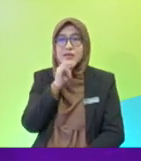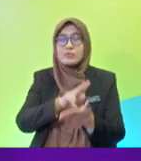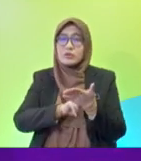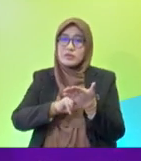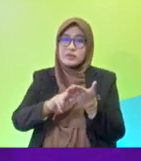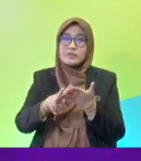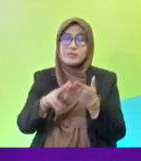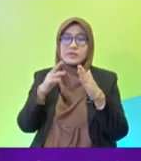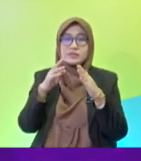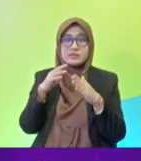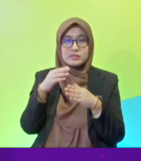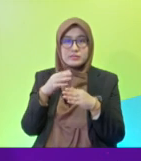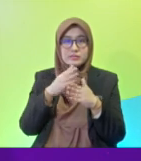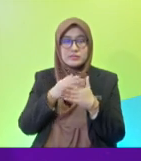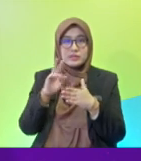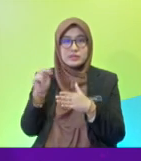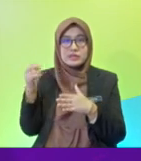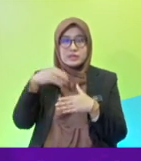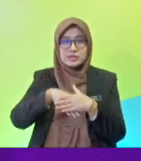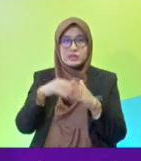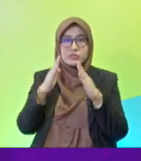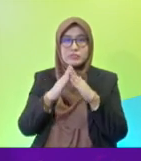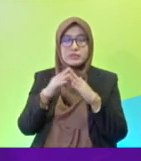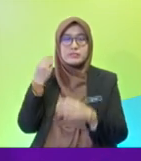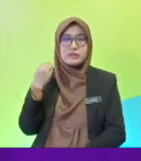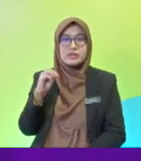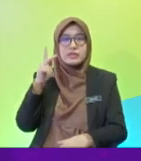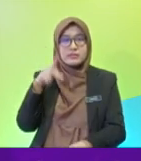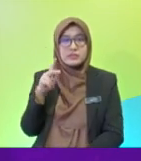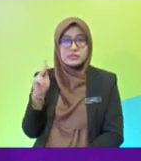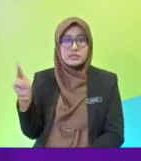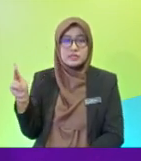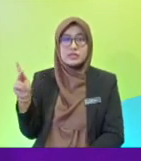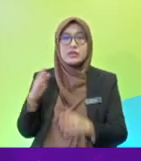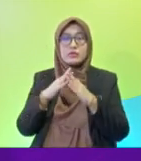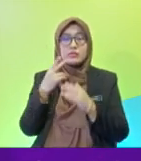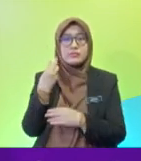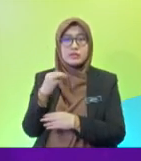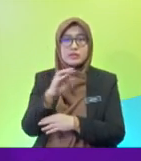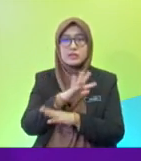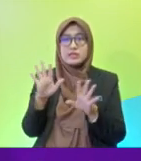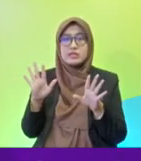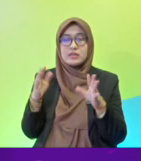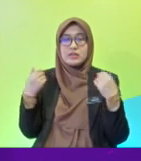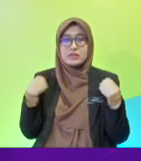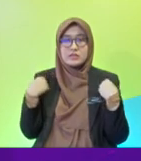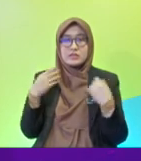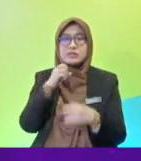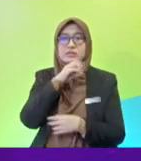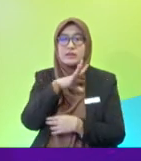dalam rumah mereka memastikan rumah mereka tiada sampah dan kotoran